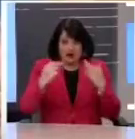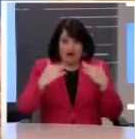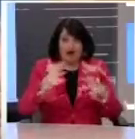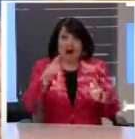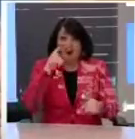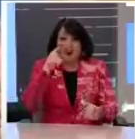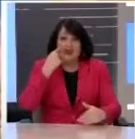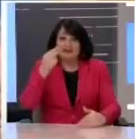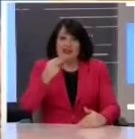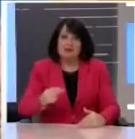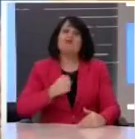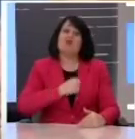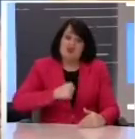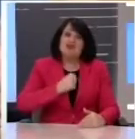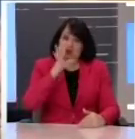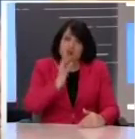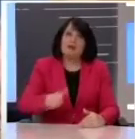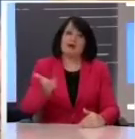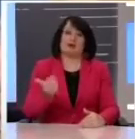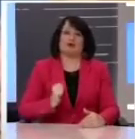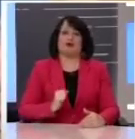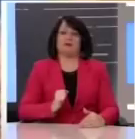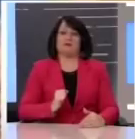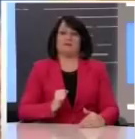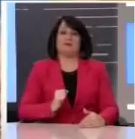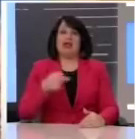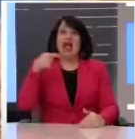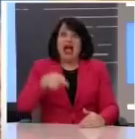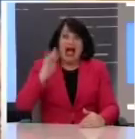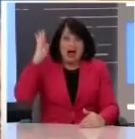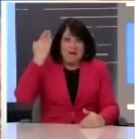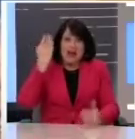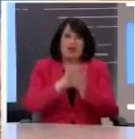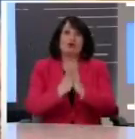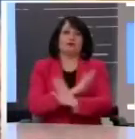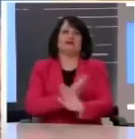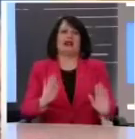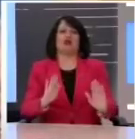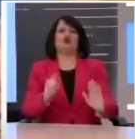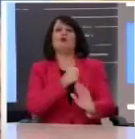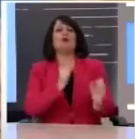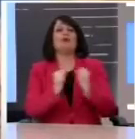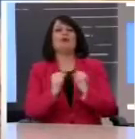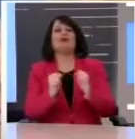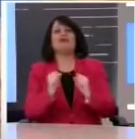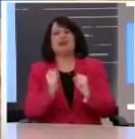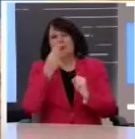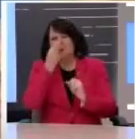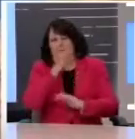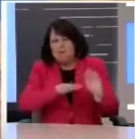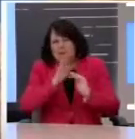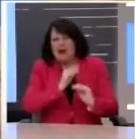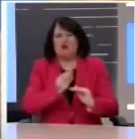άλλα. Δυστυχώς. Αυτή είναι η πραγματικότητα. Αυτές τις εποχές λοιπόν πρέπει να αφήσουμε πίσω, όχι μόνο την κρίση. Τις εποχές